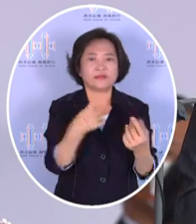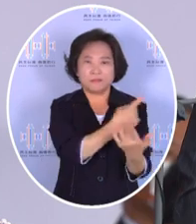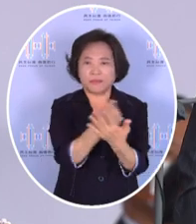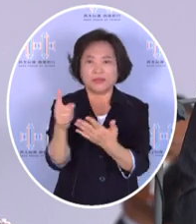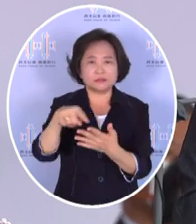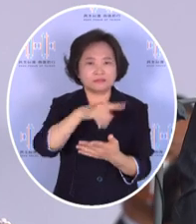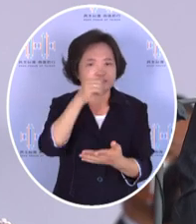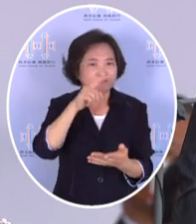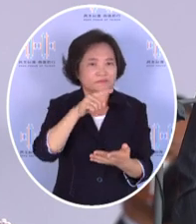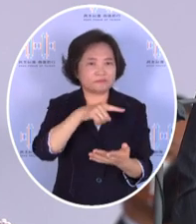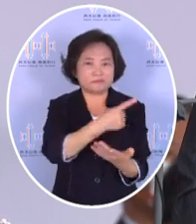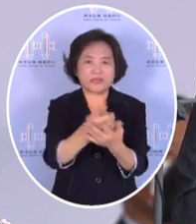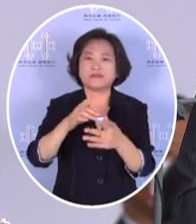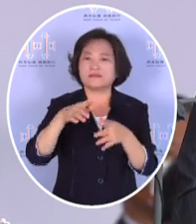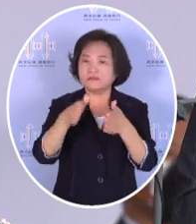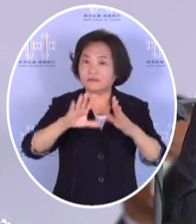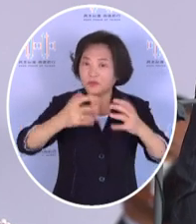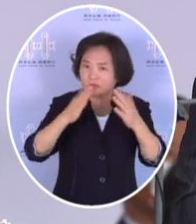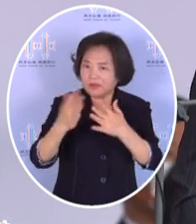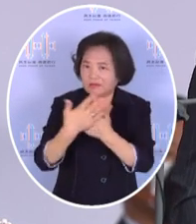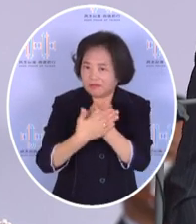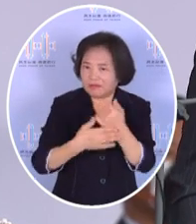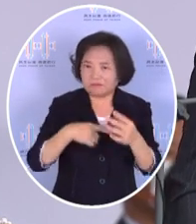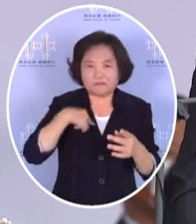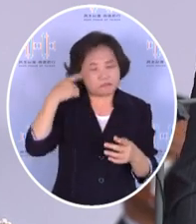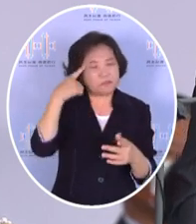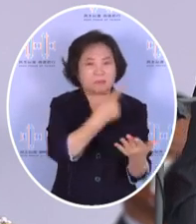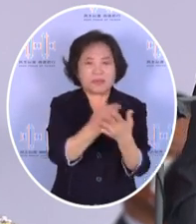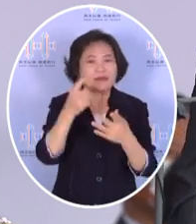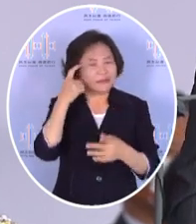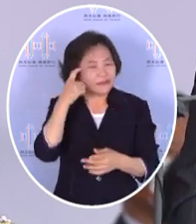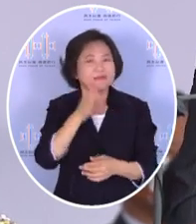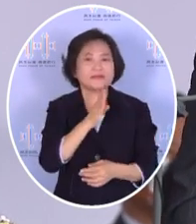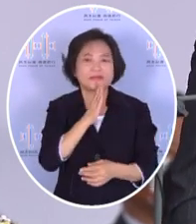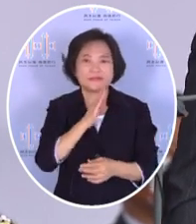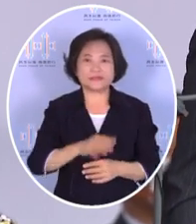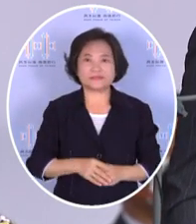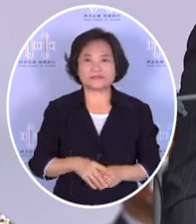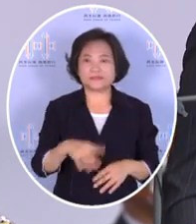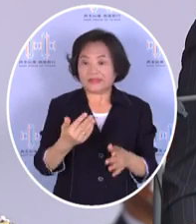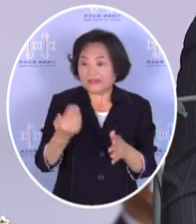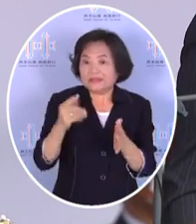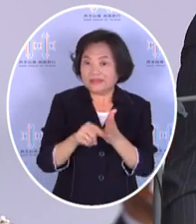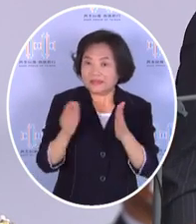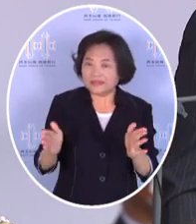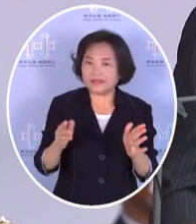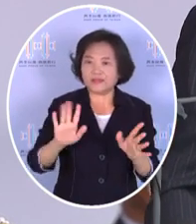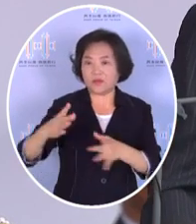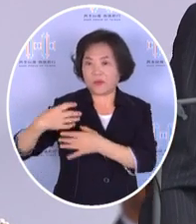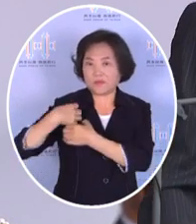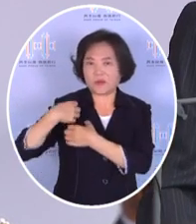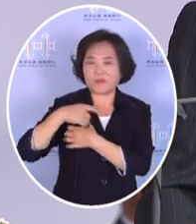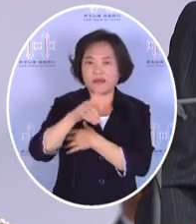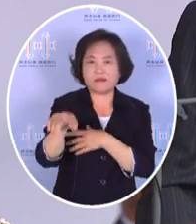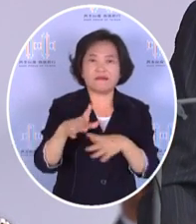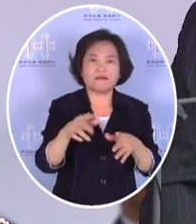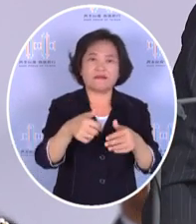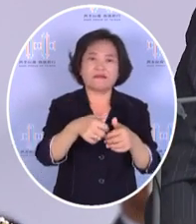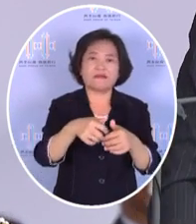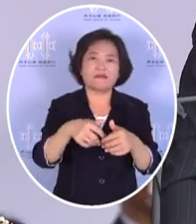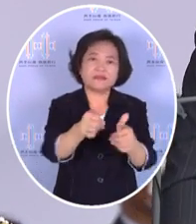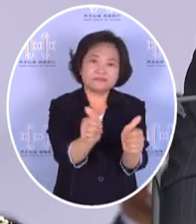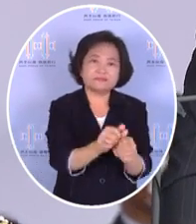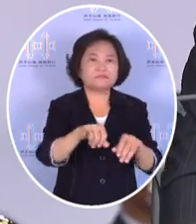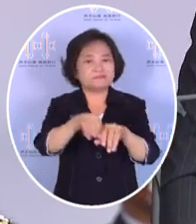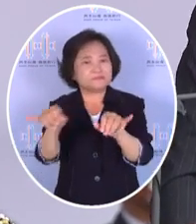共同守护国家的信念。这段时间以来，也有国军弟兄姐妹在执行任